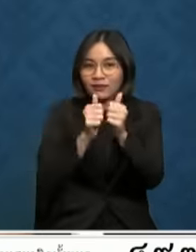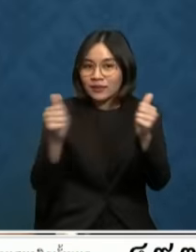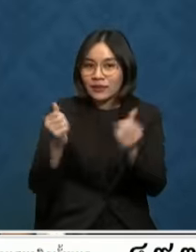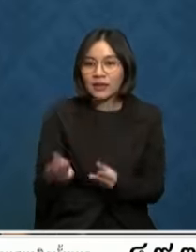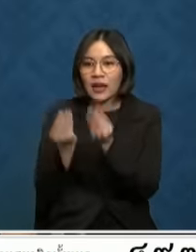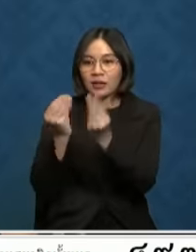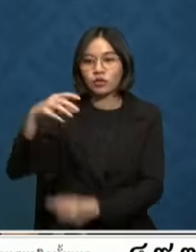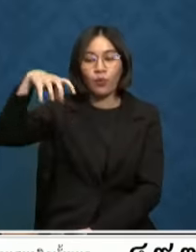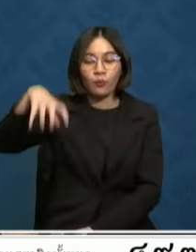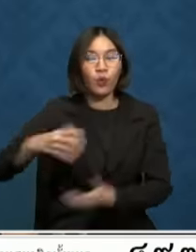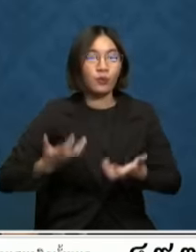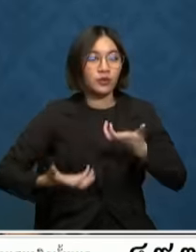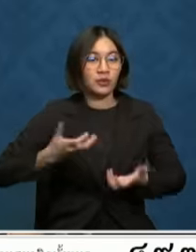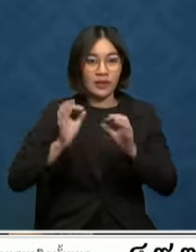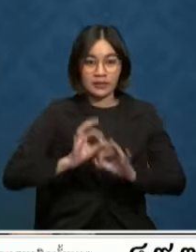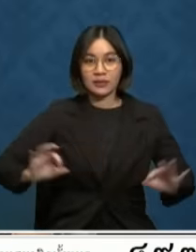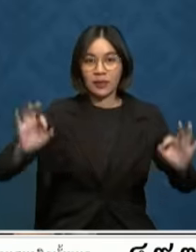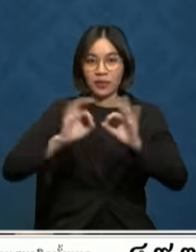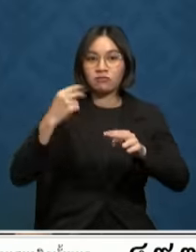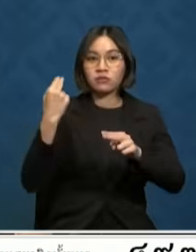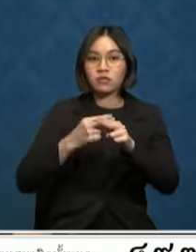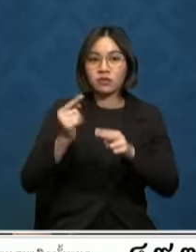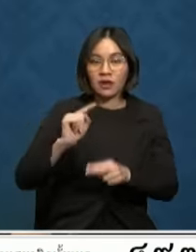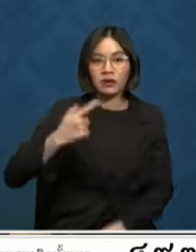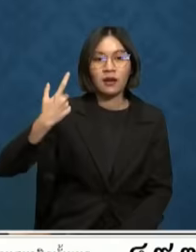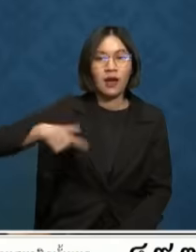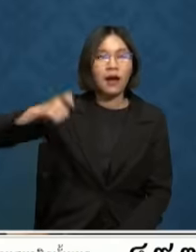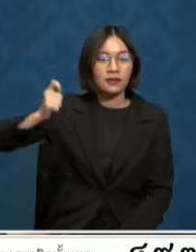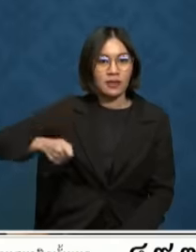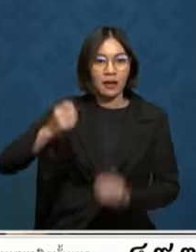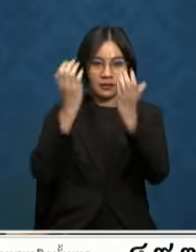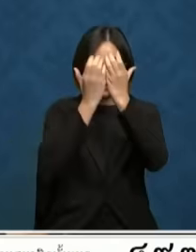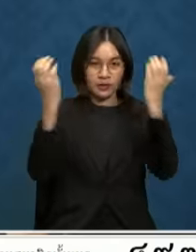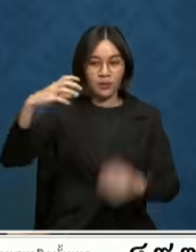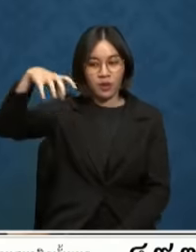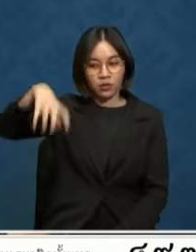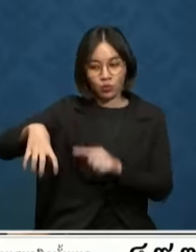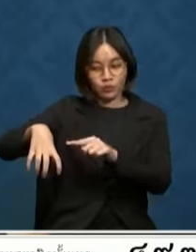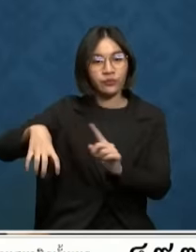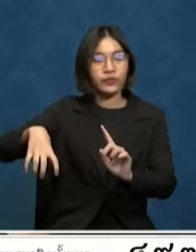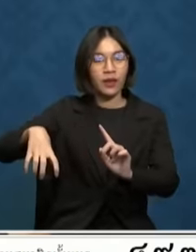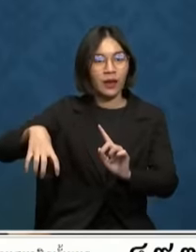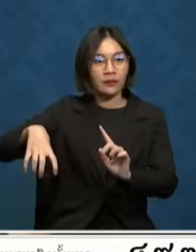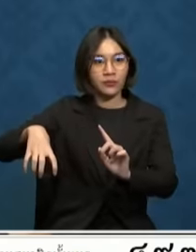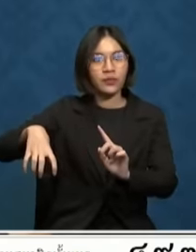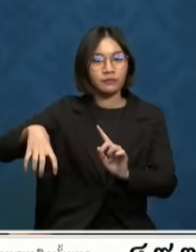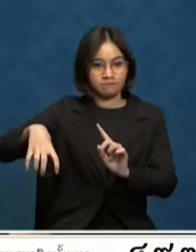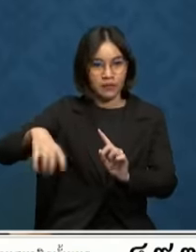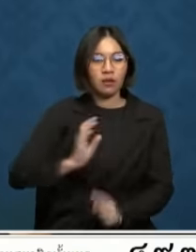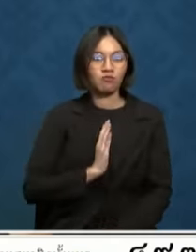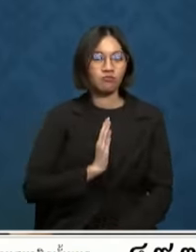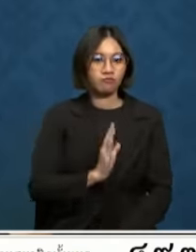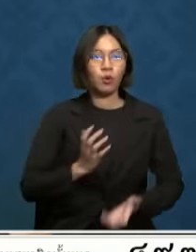องค์กรยุติธรรมโดยเฉพาะที่เรียกว่าศาลรัฐธรรมนูญได้โปรดทรงไว้ซึ่งความ